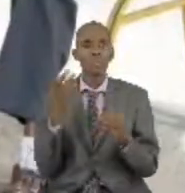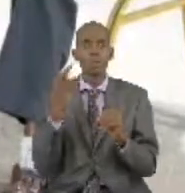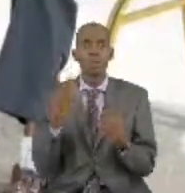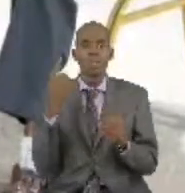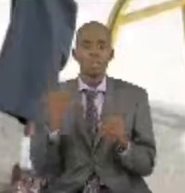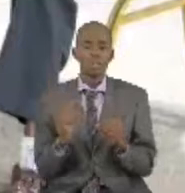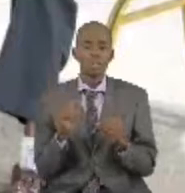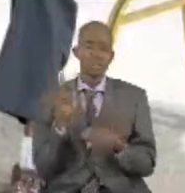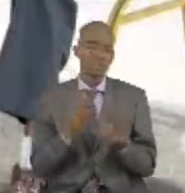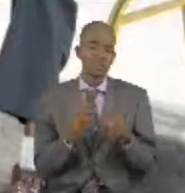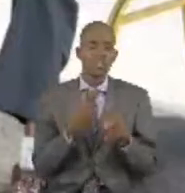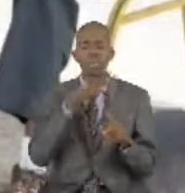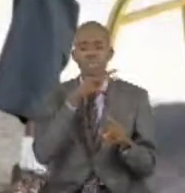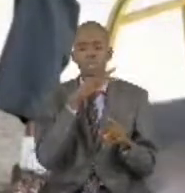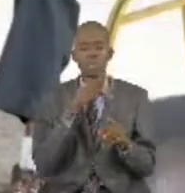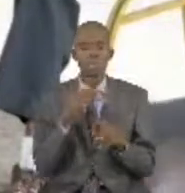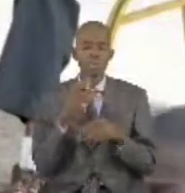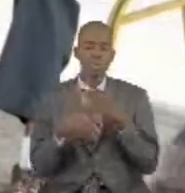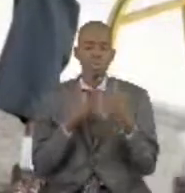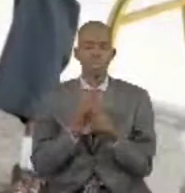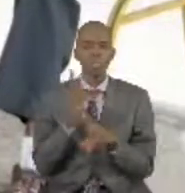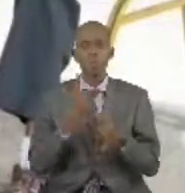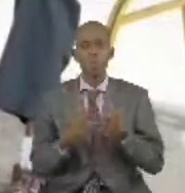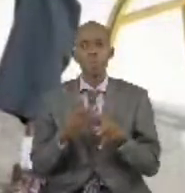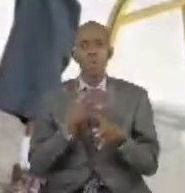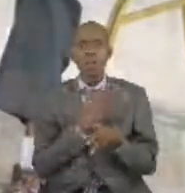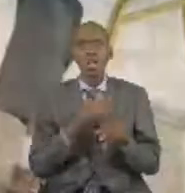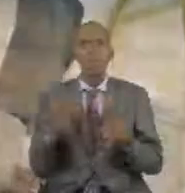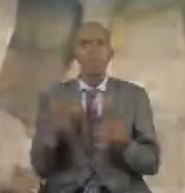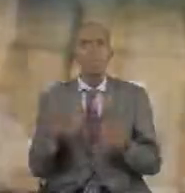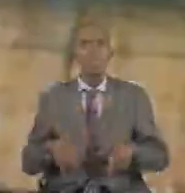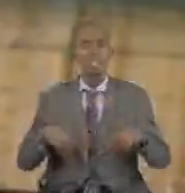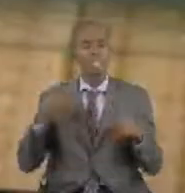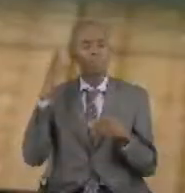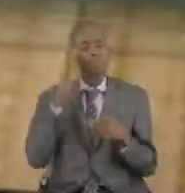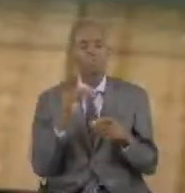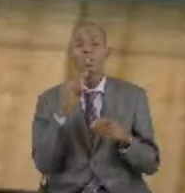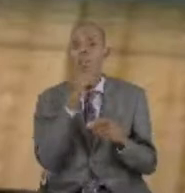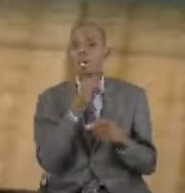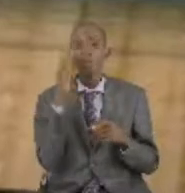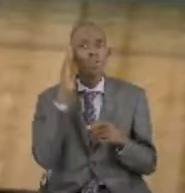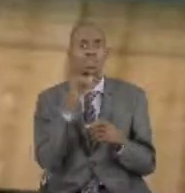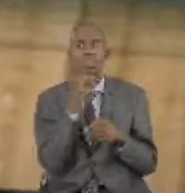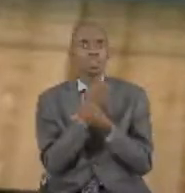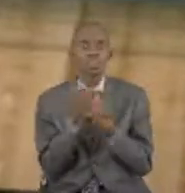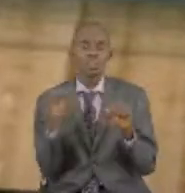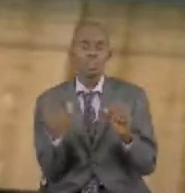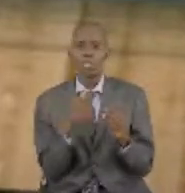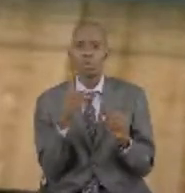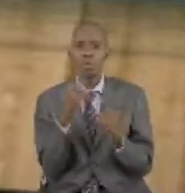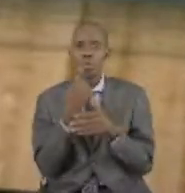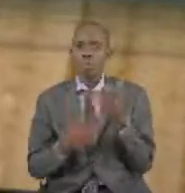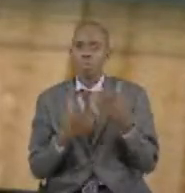sur le salut pour les païens les manceaux ne pourrons sauver personne même pas ce que vous faites